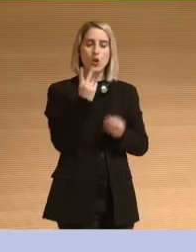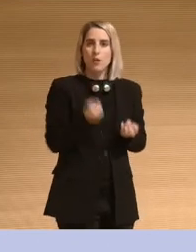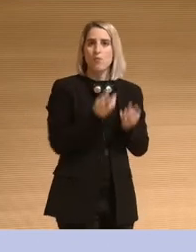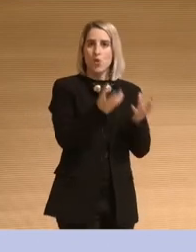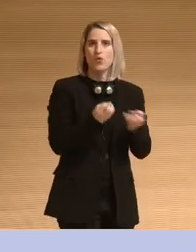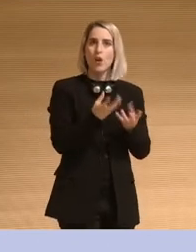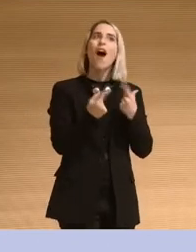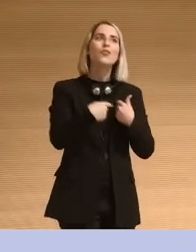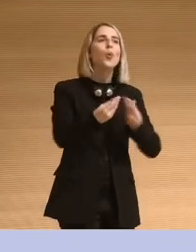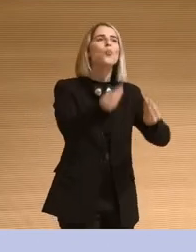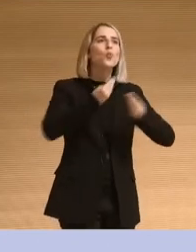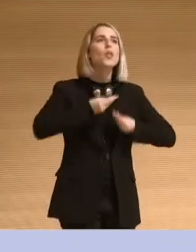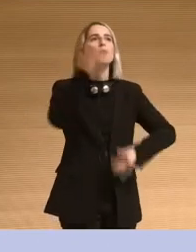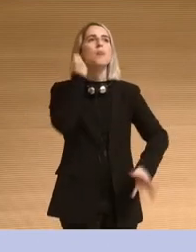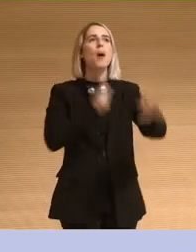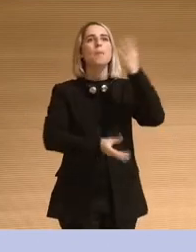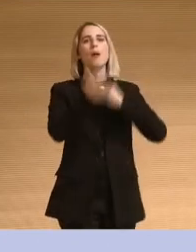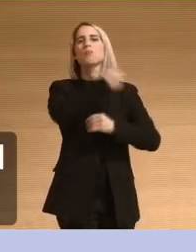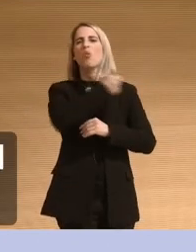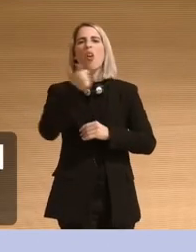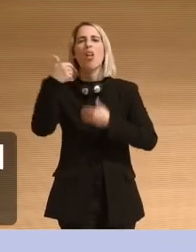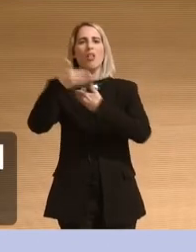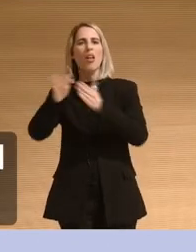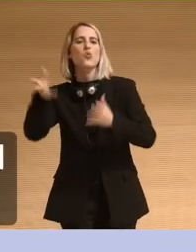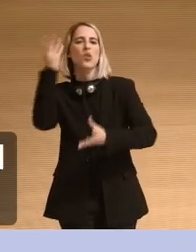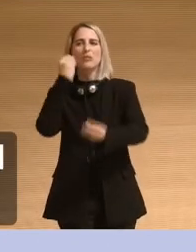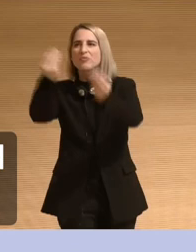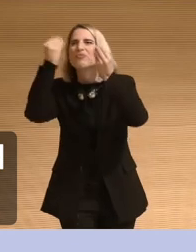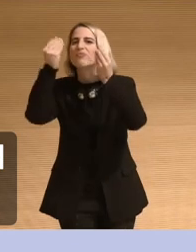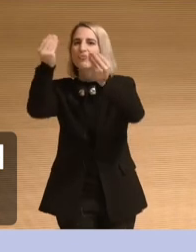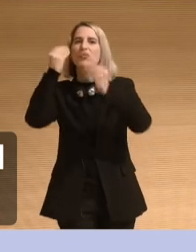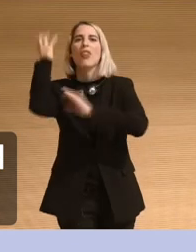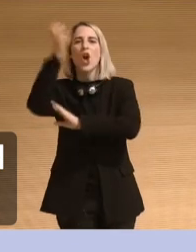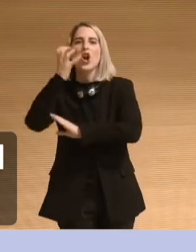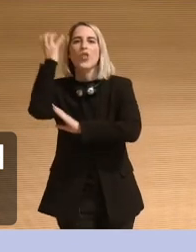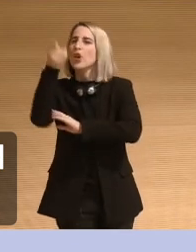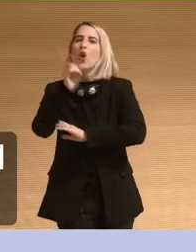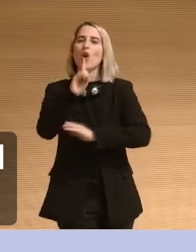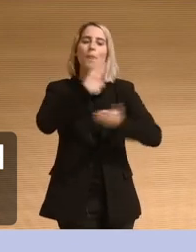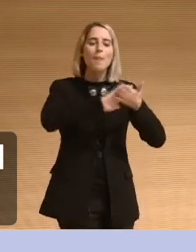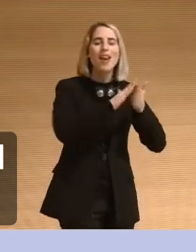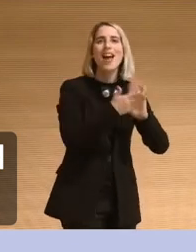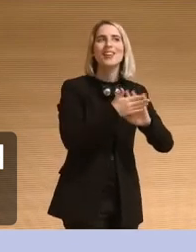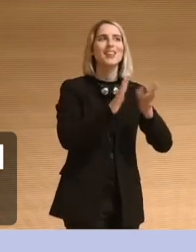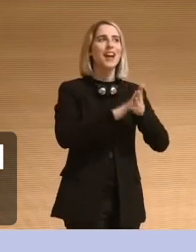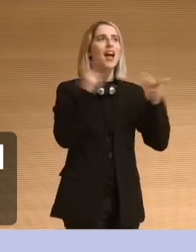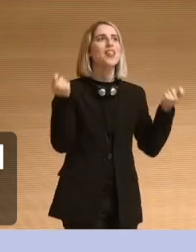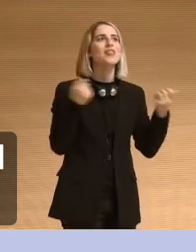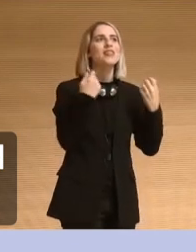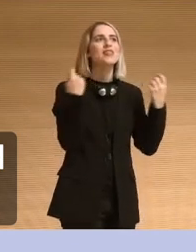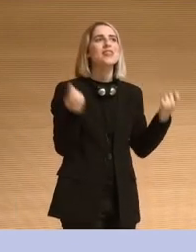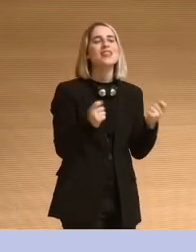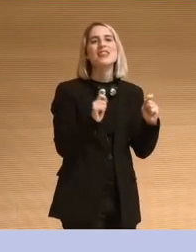τις ακαδημαϊκές αίθουσες και την θεωρία, αλλά την έμπρακτη εφαρμογή, τη βηματική μάθηση και την κοινωνική